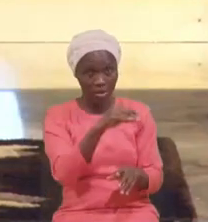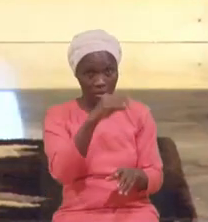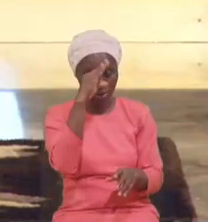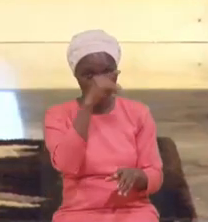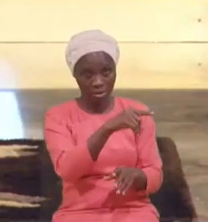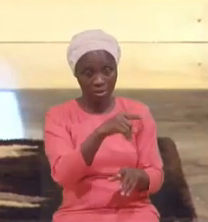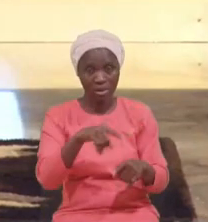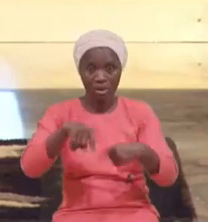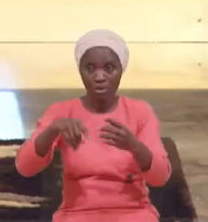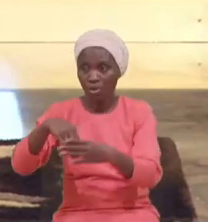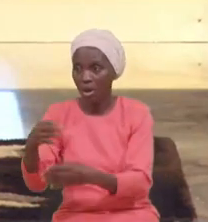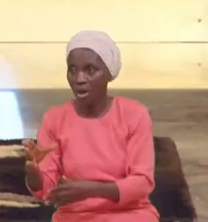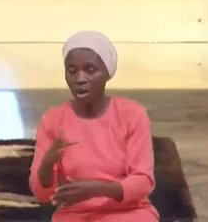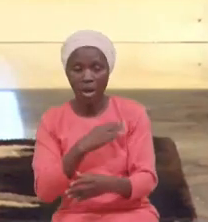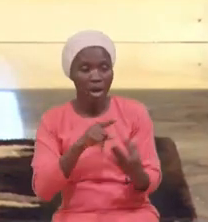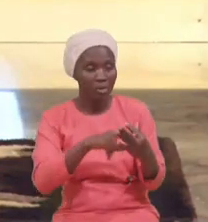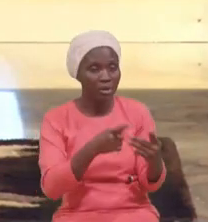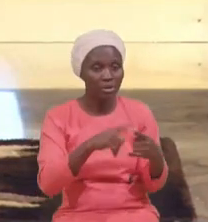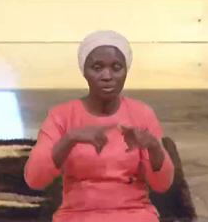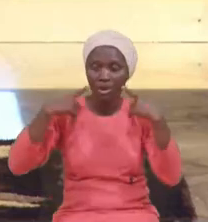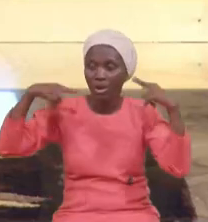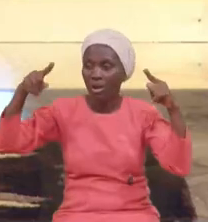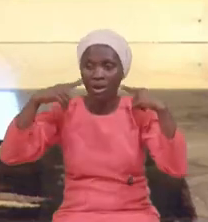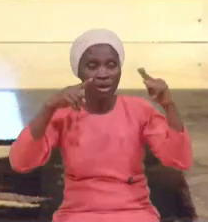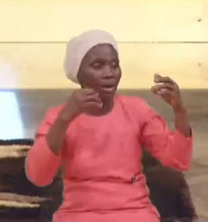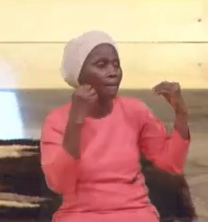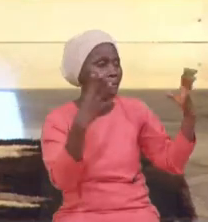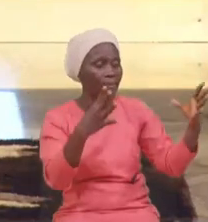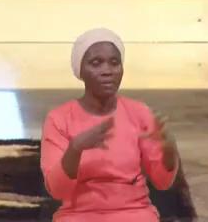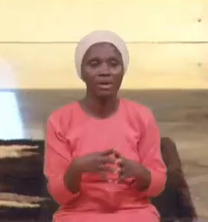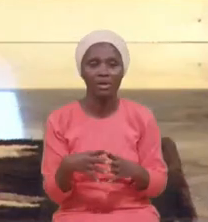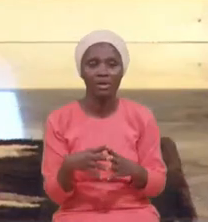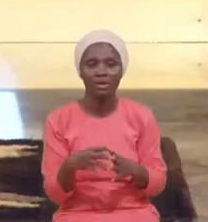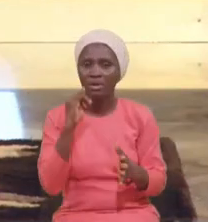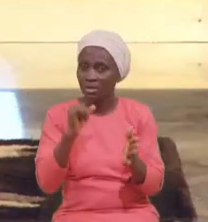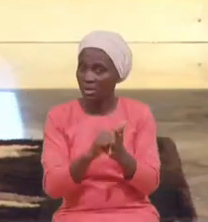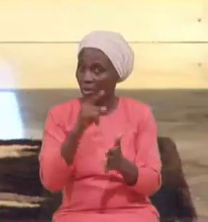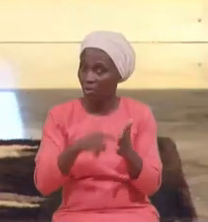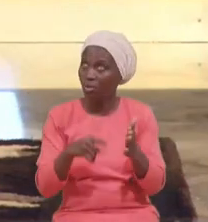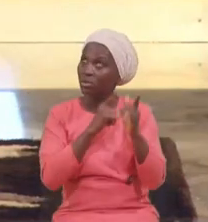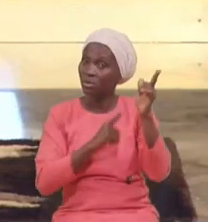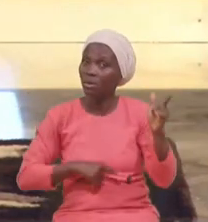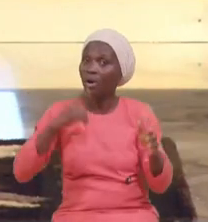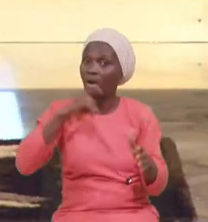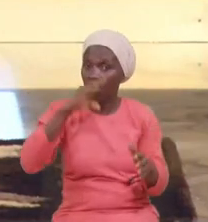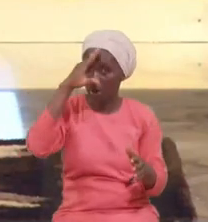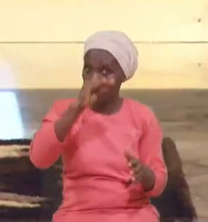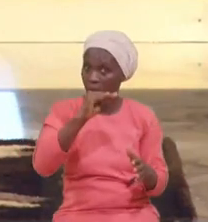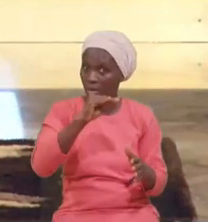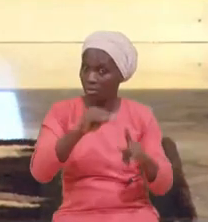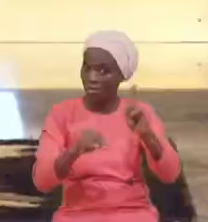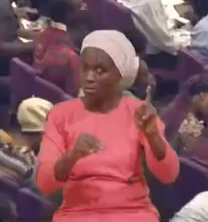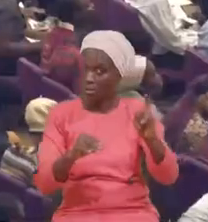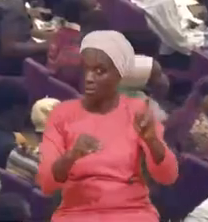45. Mais cet homme, s'en étant allé, se mit à publier hautement. Est-ce que c'est ce que le Seigneur lui a dit de